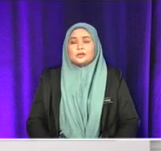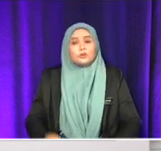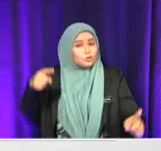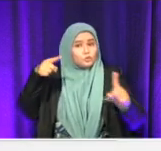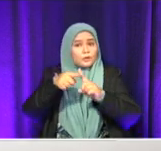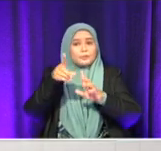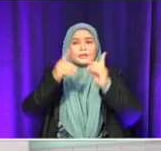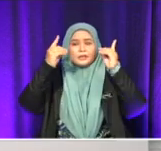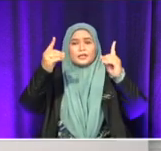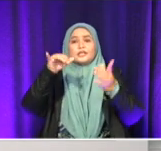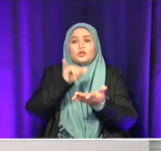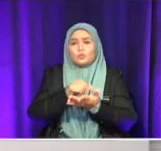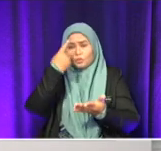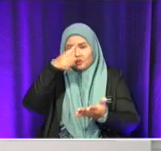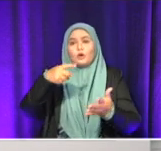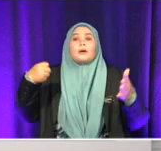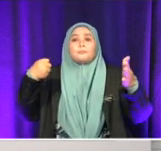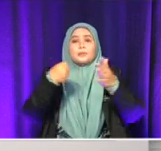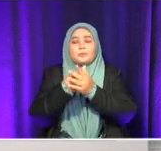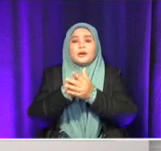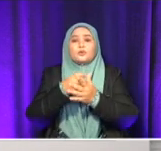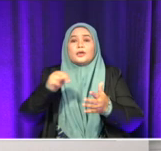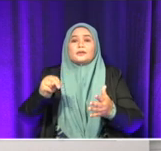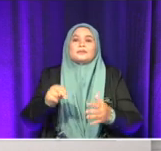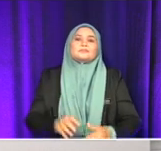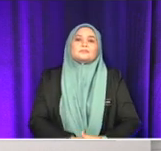pendidikan itu adalah untuk perpaduan